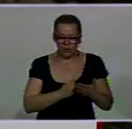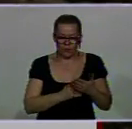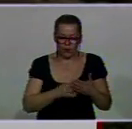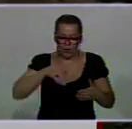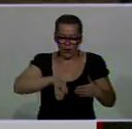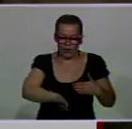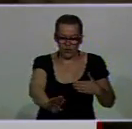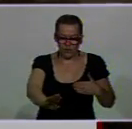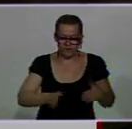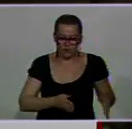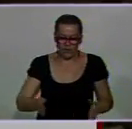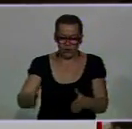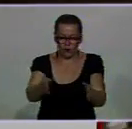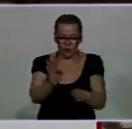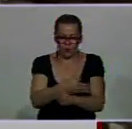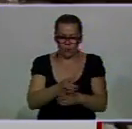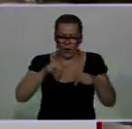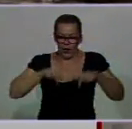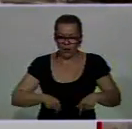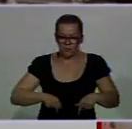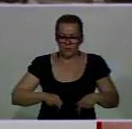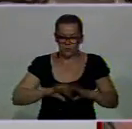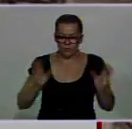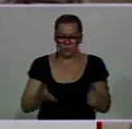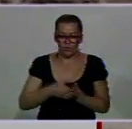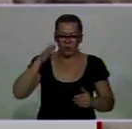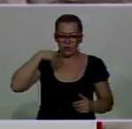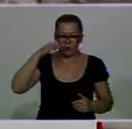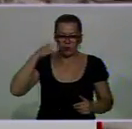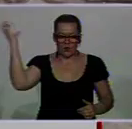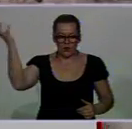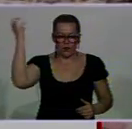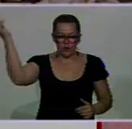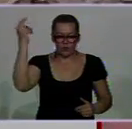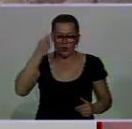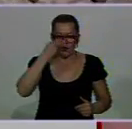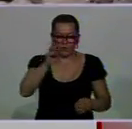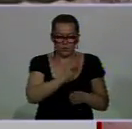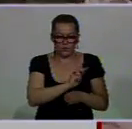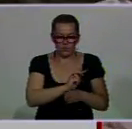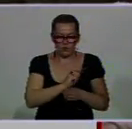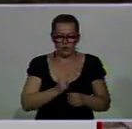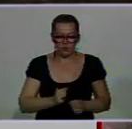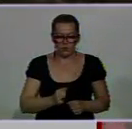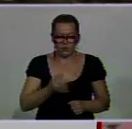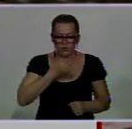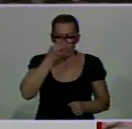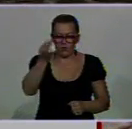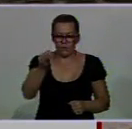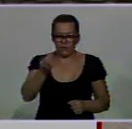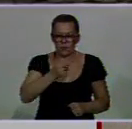de la Drumurile Naționale. Astăzi, toată ziua, un elicopter a survolat zona, iar din ce am discutat